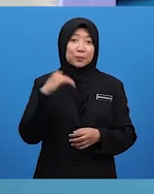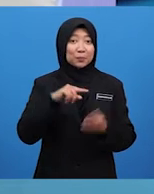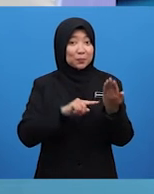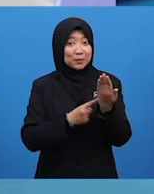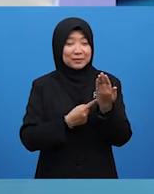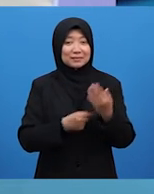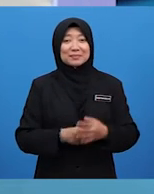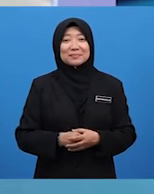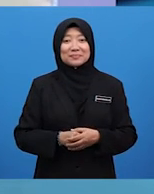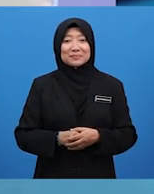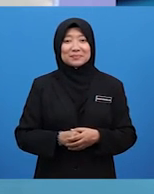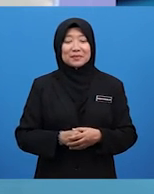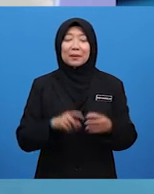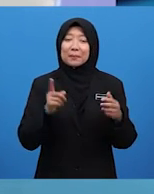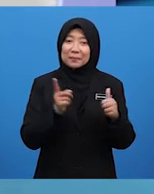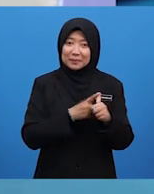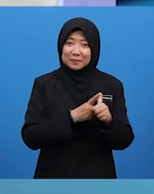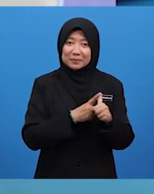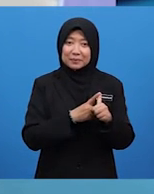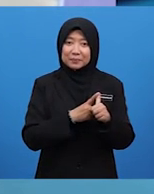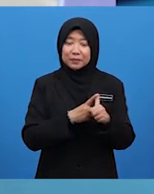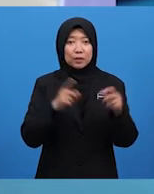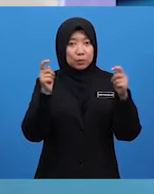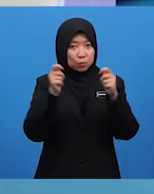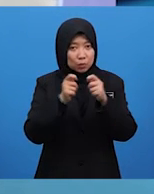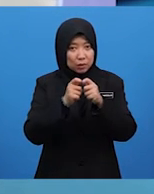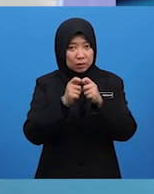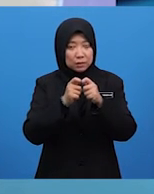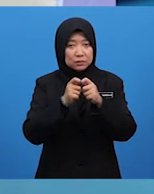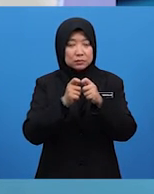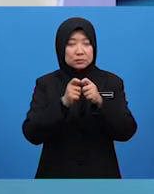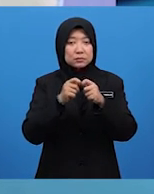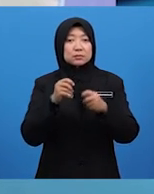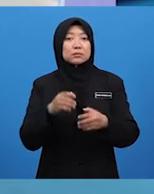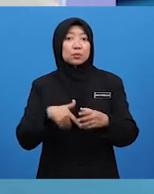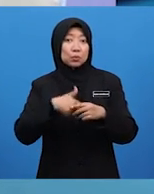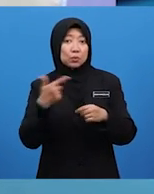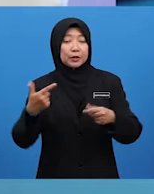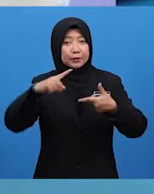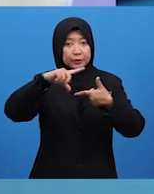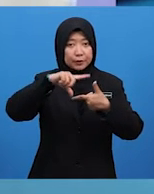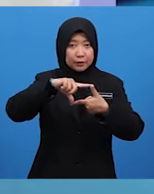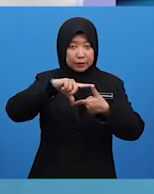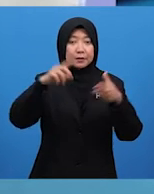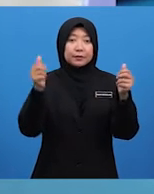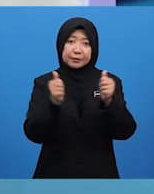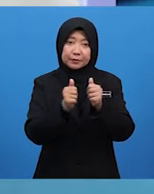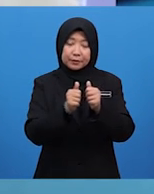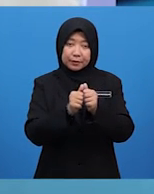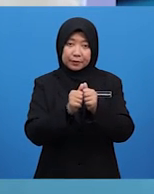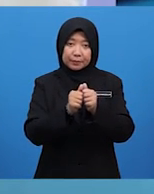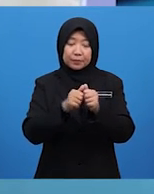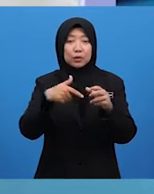mulakan. Pertama sekali, temukan sebelah luar kekek dengan sebelah